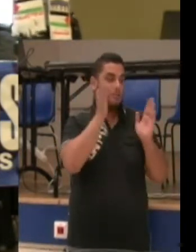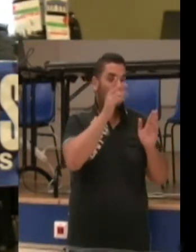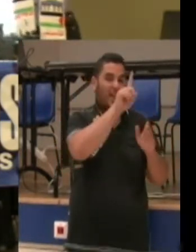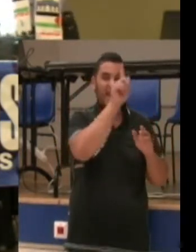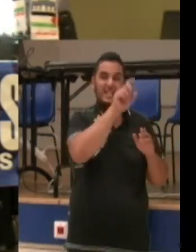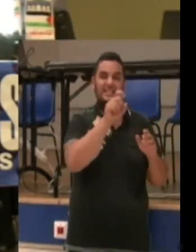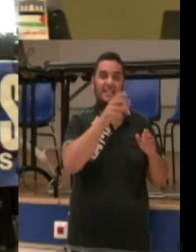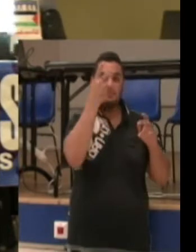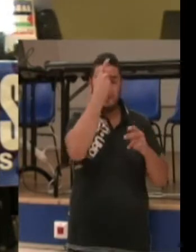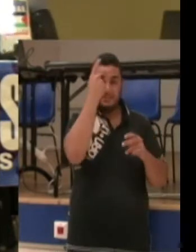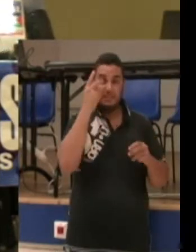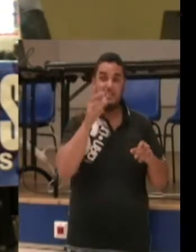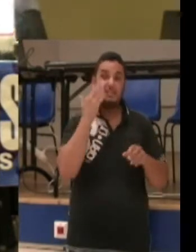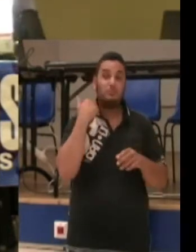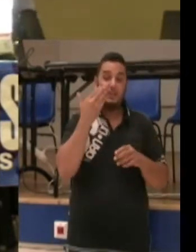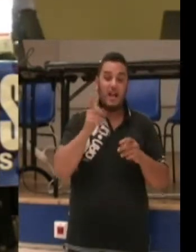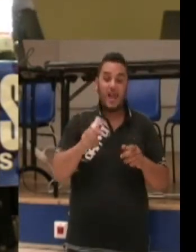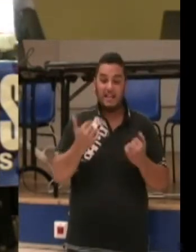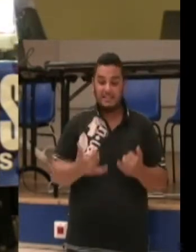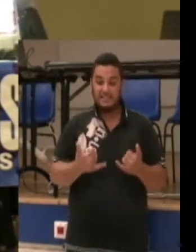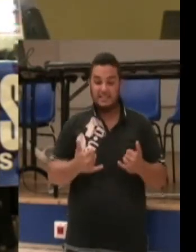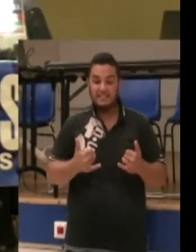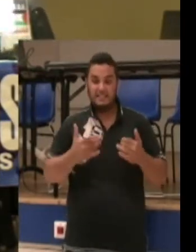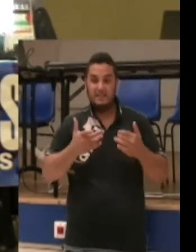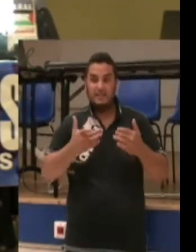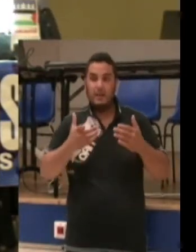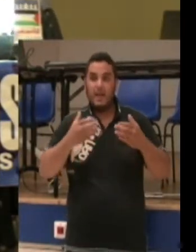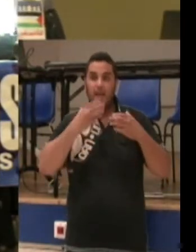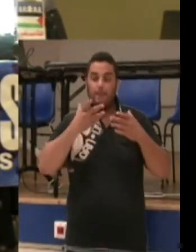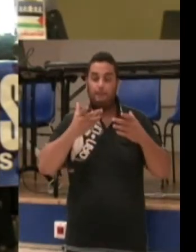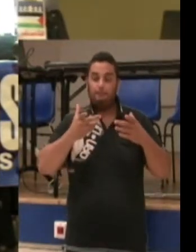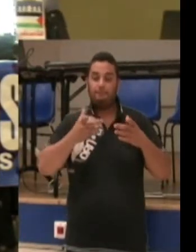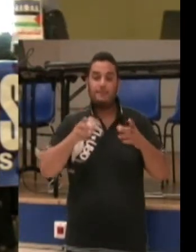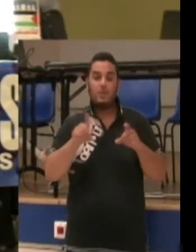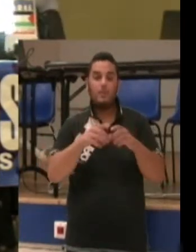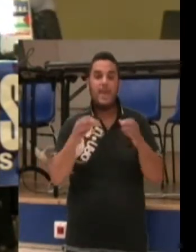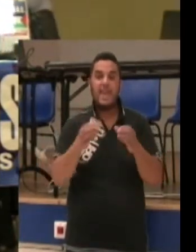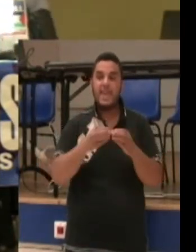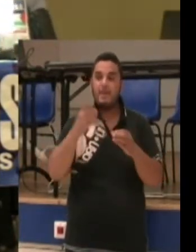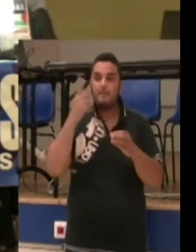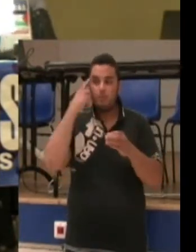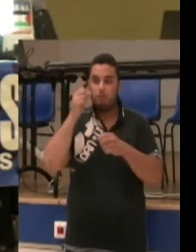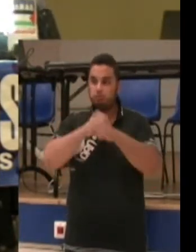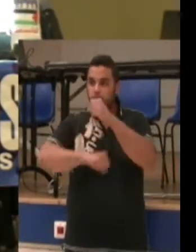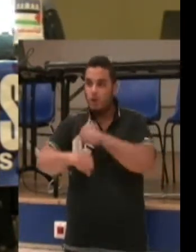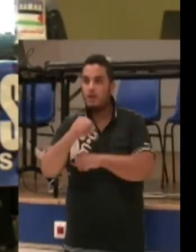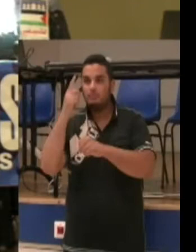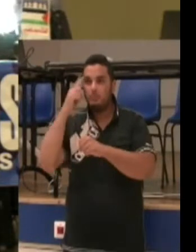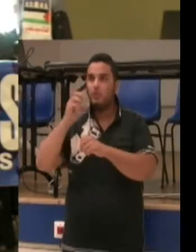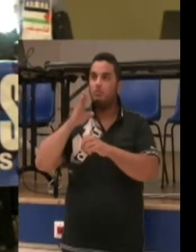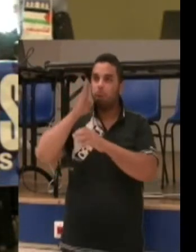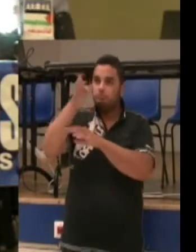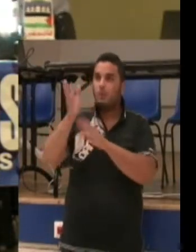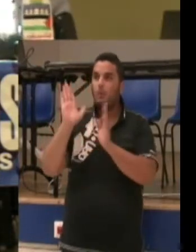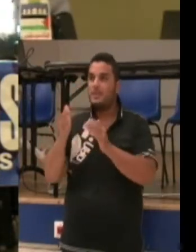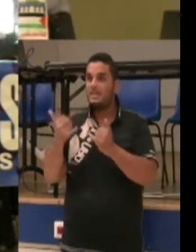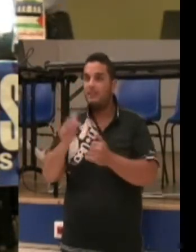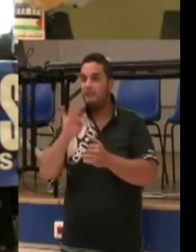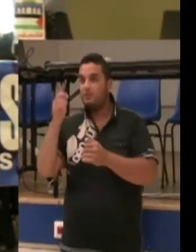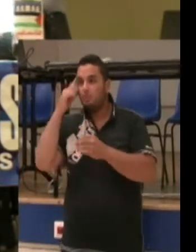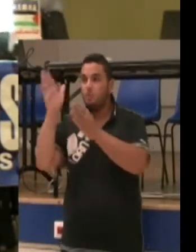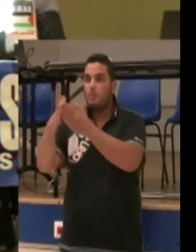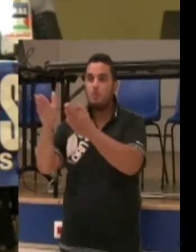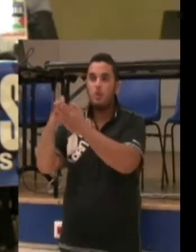et des acteurs médicaux qui sont dépêchés en Égypte afin de demander